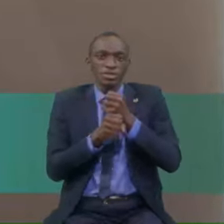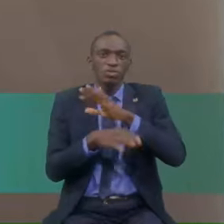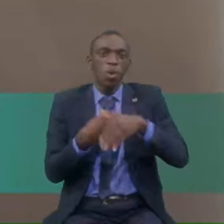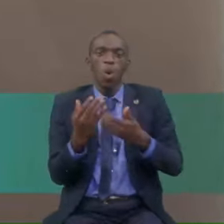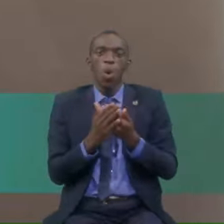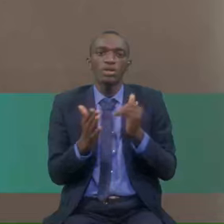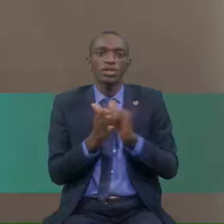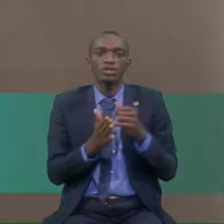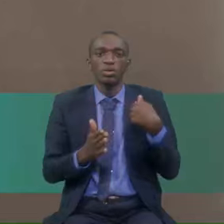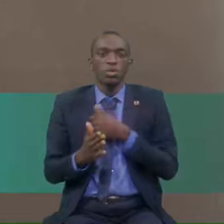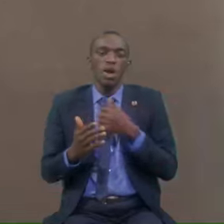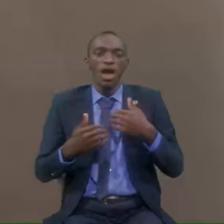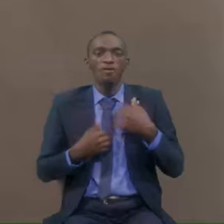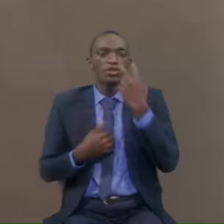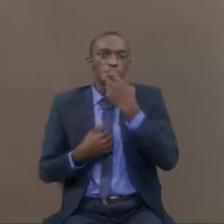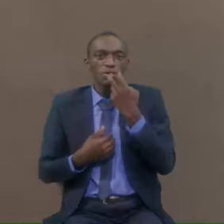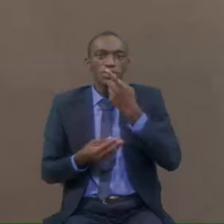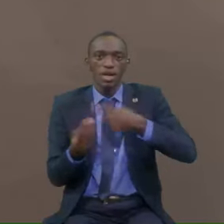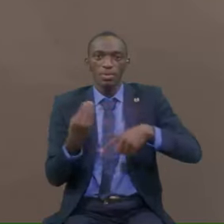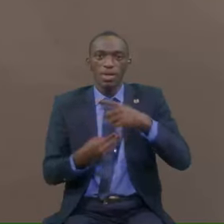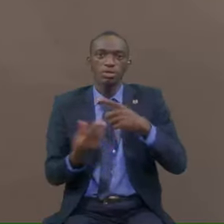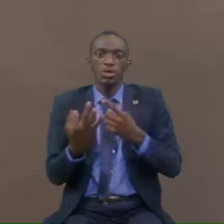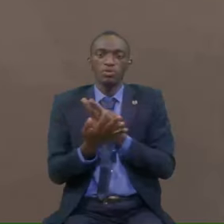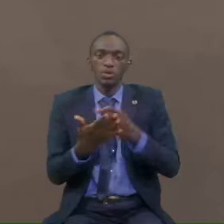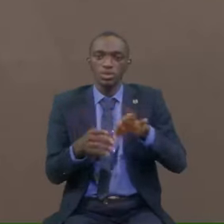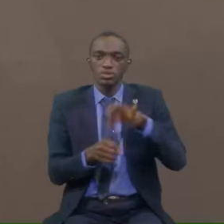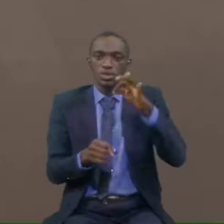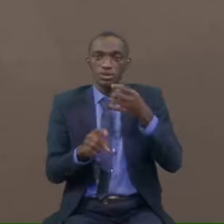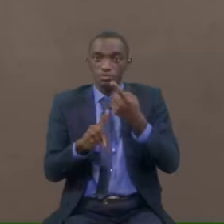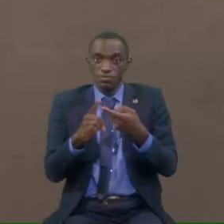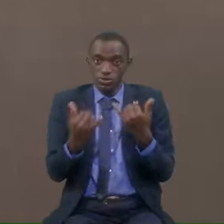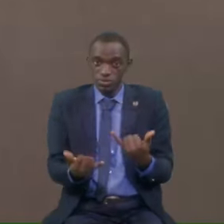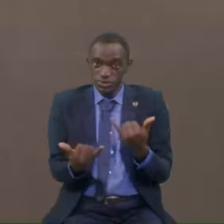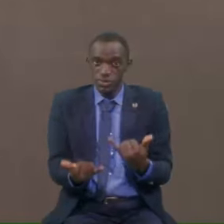pour recevoir ce dont nous avons parlé par le Saint-Esprit. Mais à partir d'aujourd'hui,